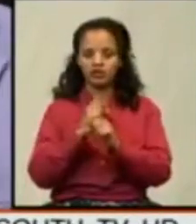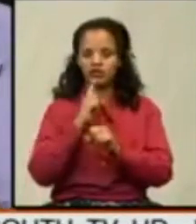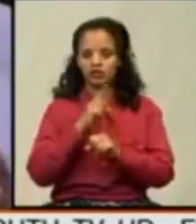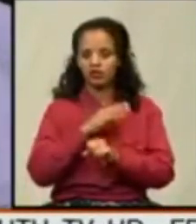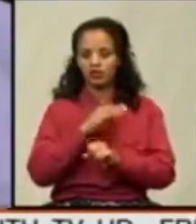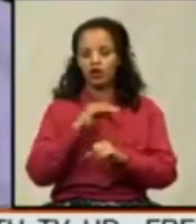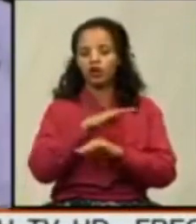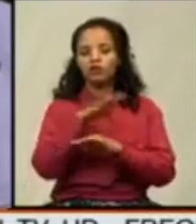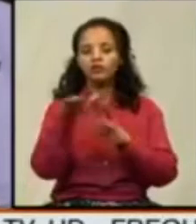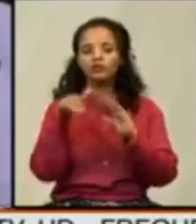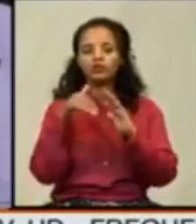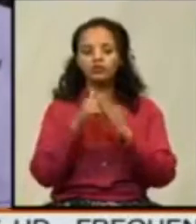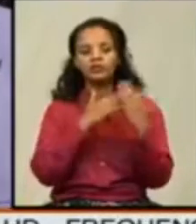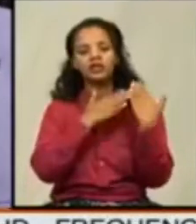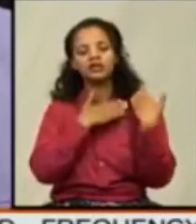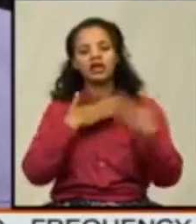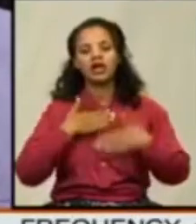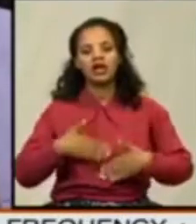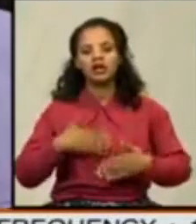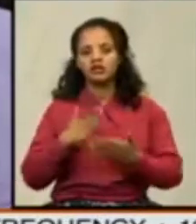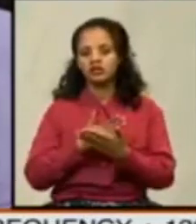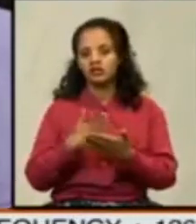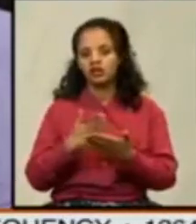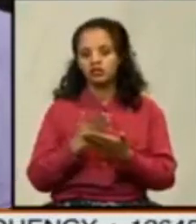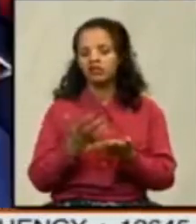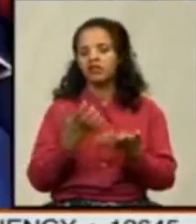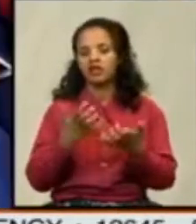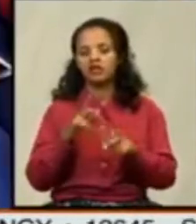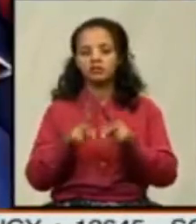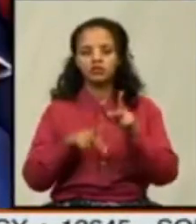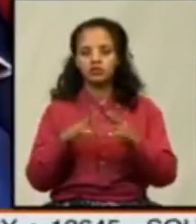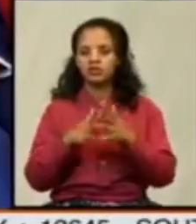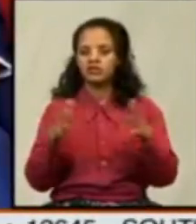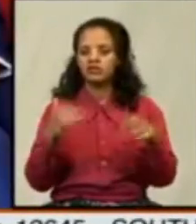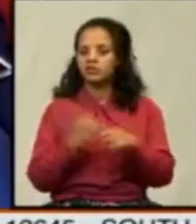የሁሉም ባለድርሻ አካላት ተሳትፎ ይፈልጋል። ህብረተሰቡ በስፋት መረባረብ መቻል አለበት።